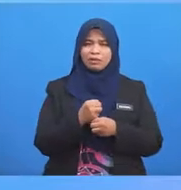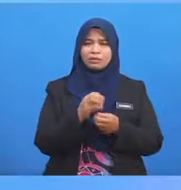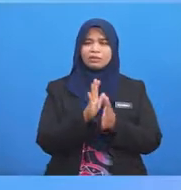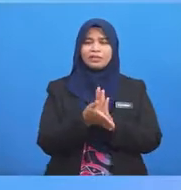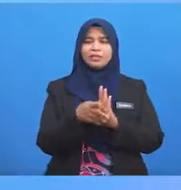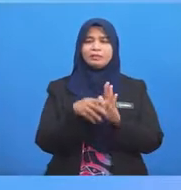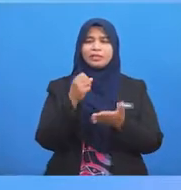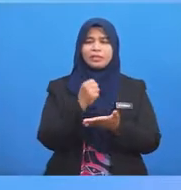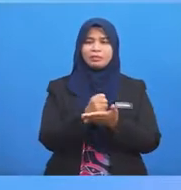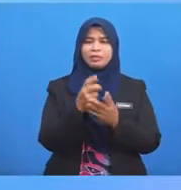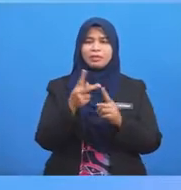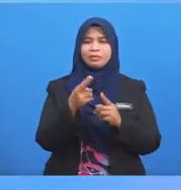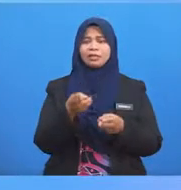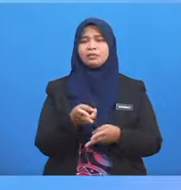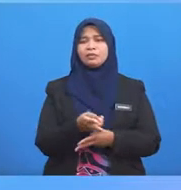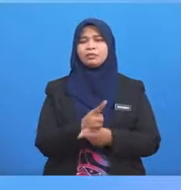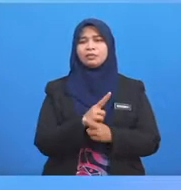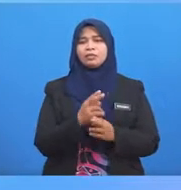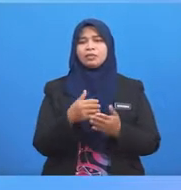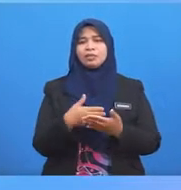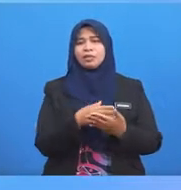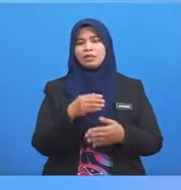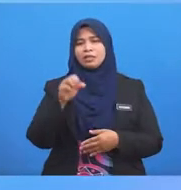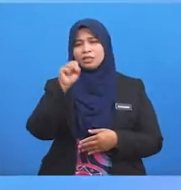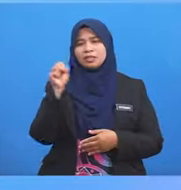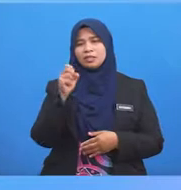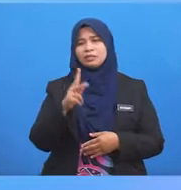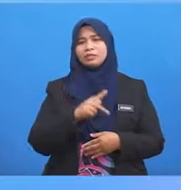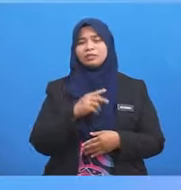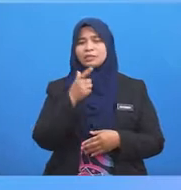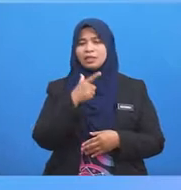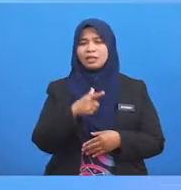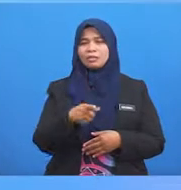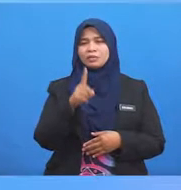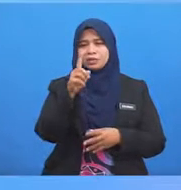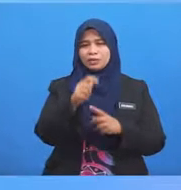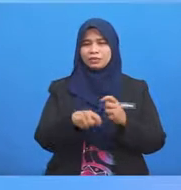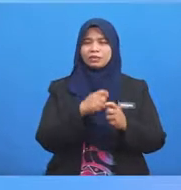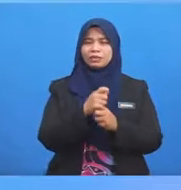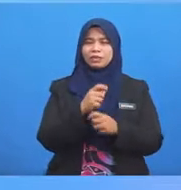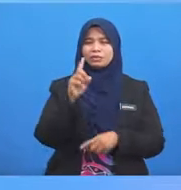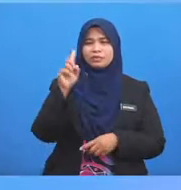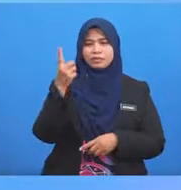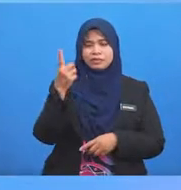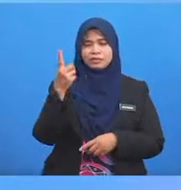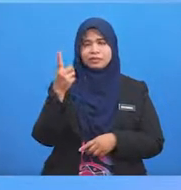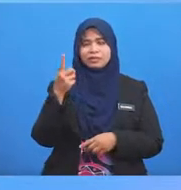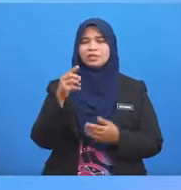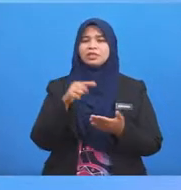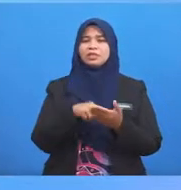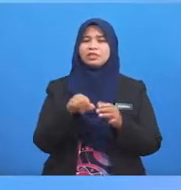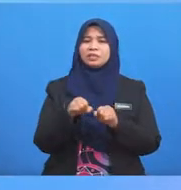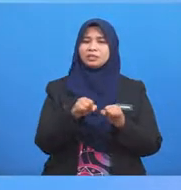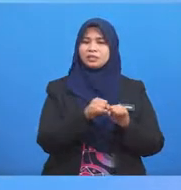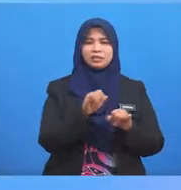penjamin kepada hutang anak saudaraku itu selama setahun sahaja. Lafaz sebegini juga